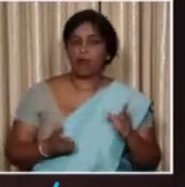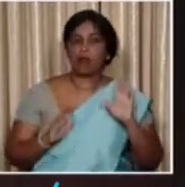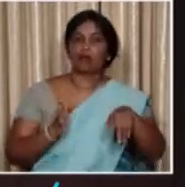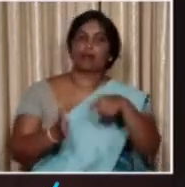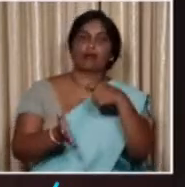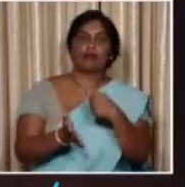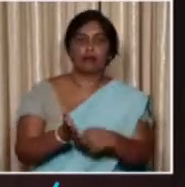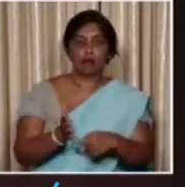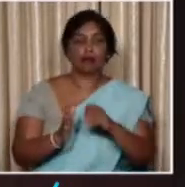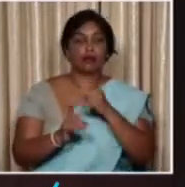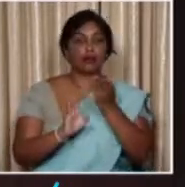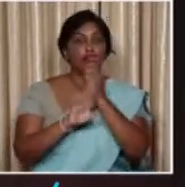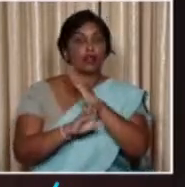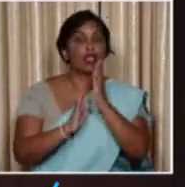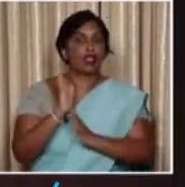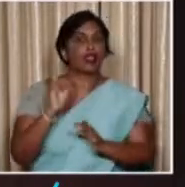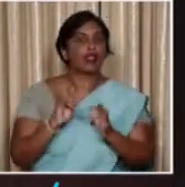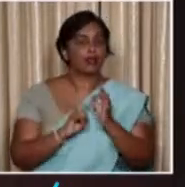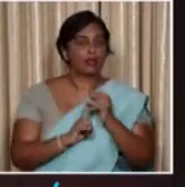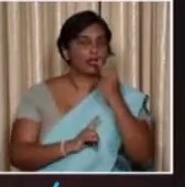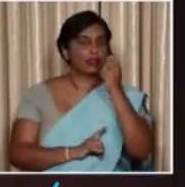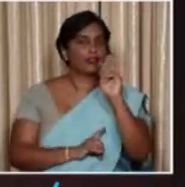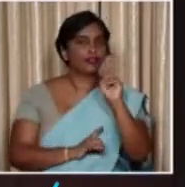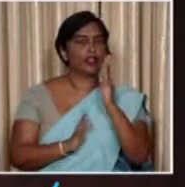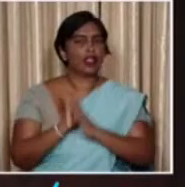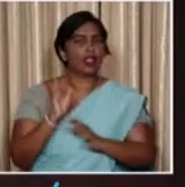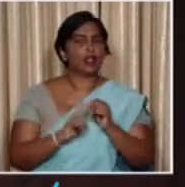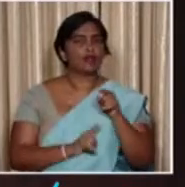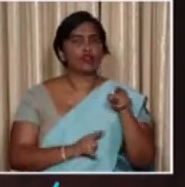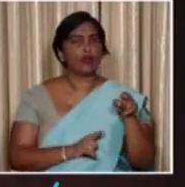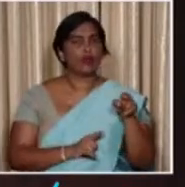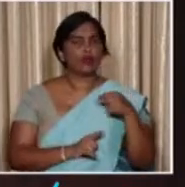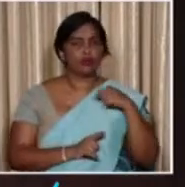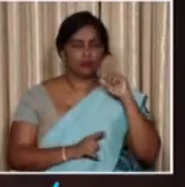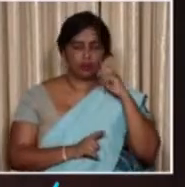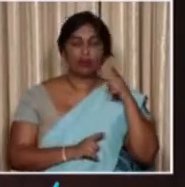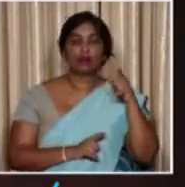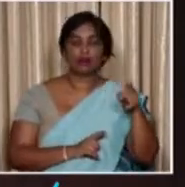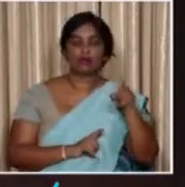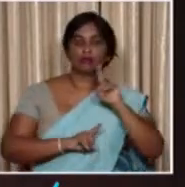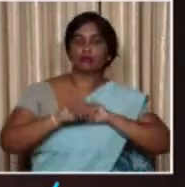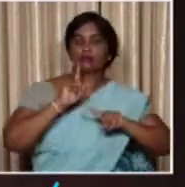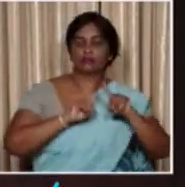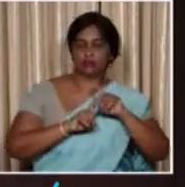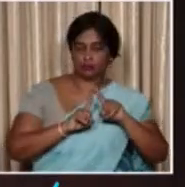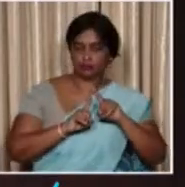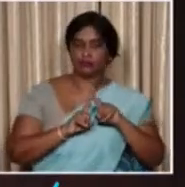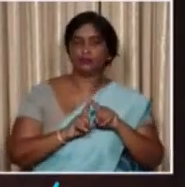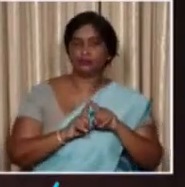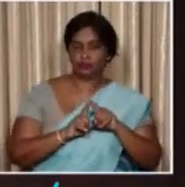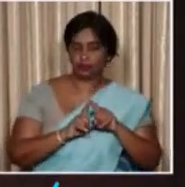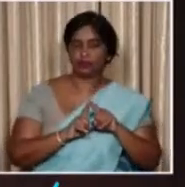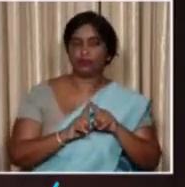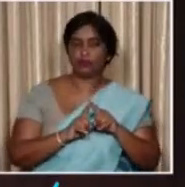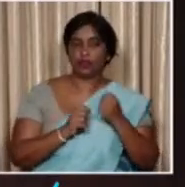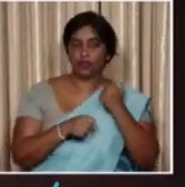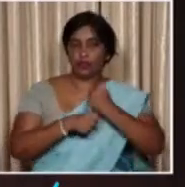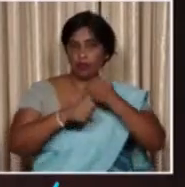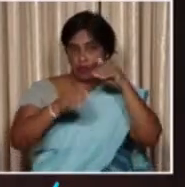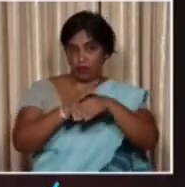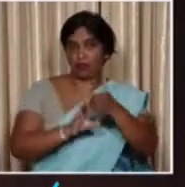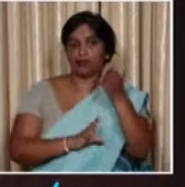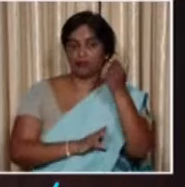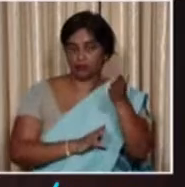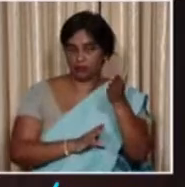අත්සන් කරන්න ඕනේ හිටපු අමාත්‍යවර. මම දන්නේ 2020 හිටපු ඇමති කවුද කියලා. එයත් එක්ක මේක සාකච්ඡා කරන්න ඕනේ. ඒ